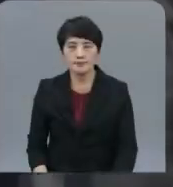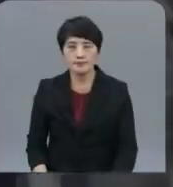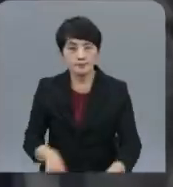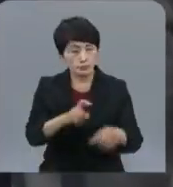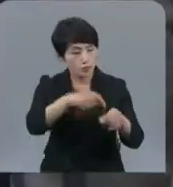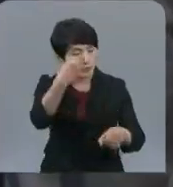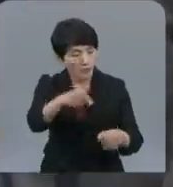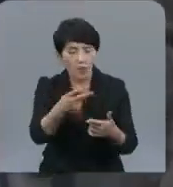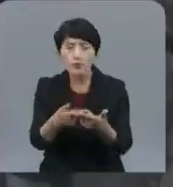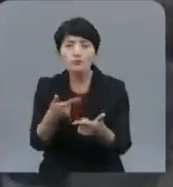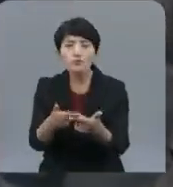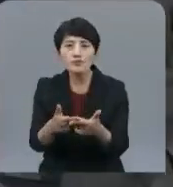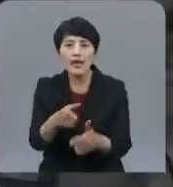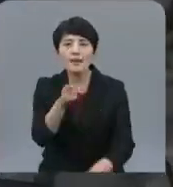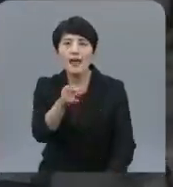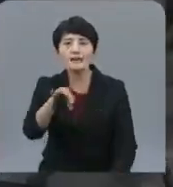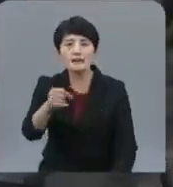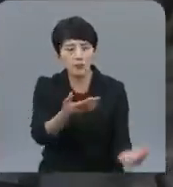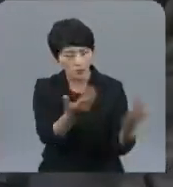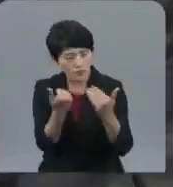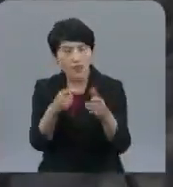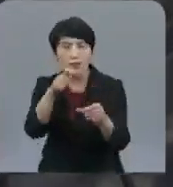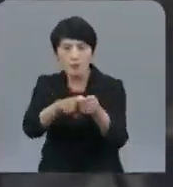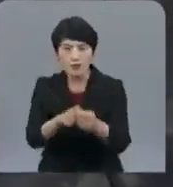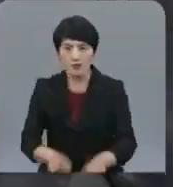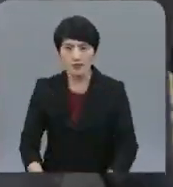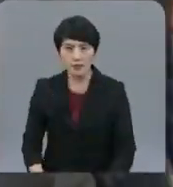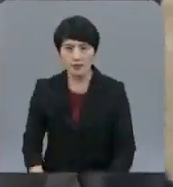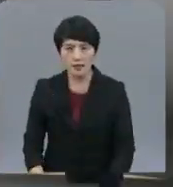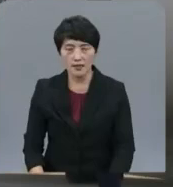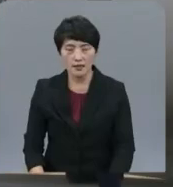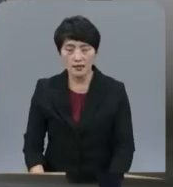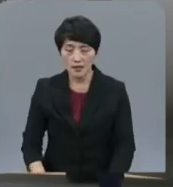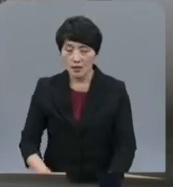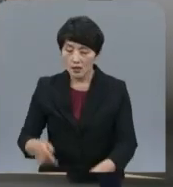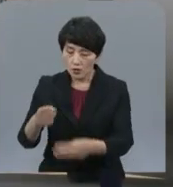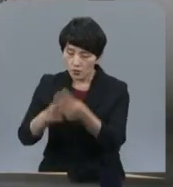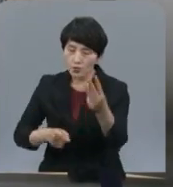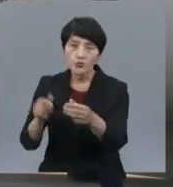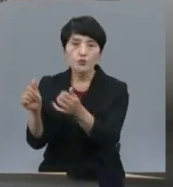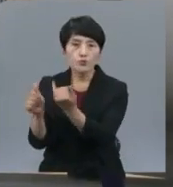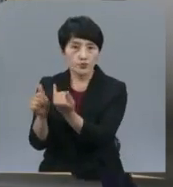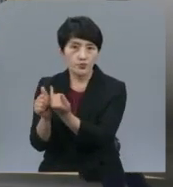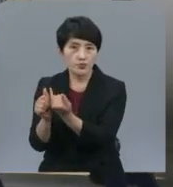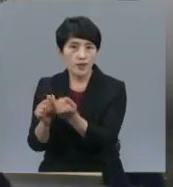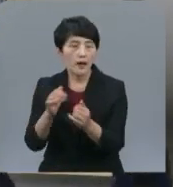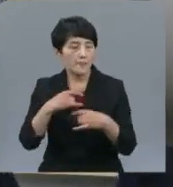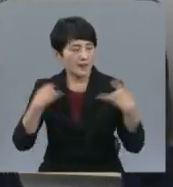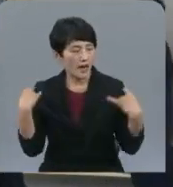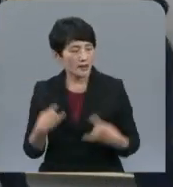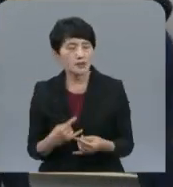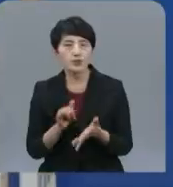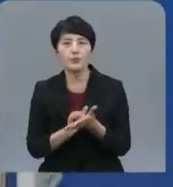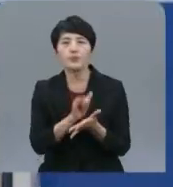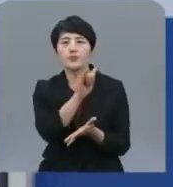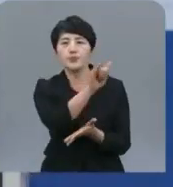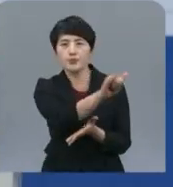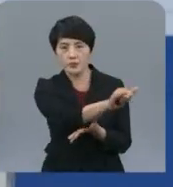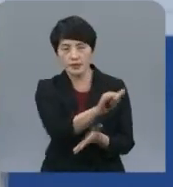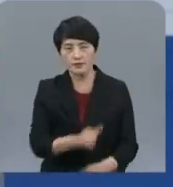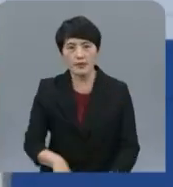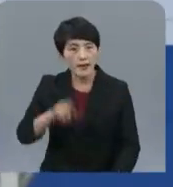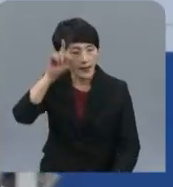le président de la République s'est envolé aujourd'hui pour la France afin de soutenir la candidature de Busan à l'organisation de